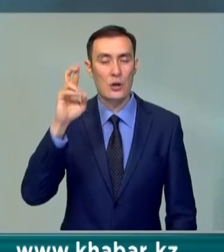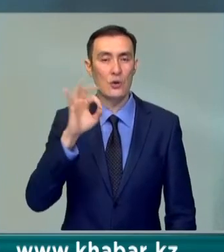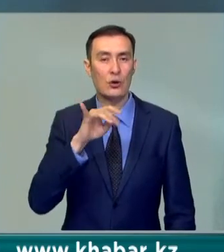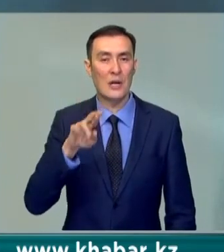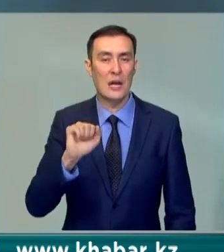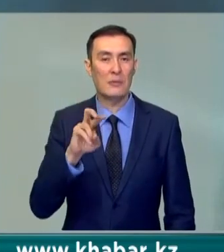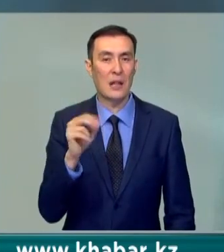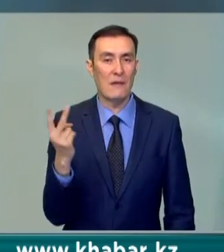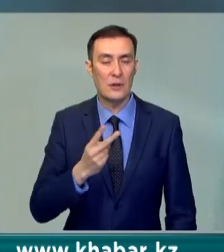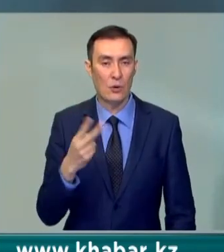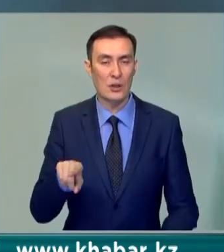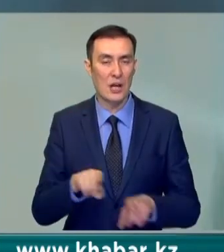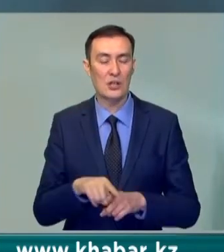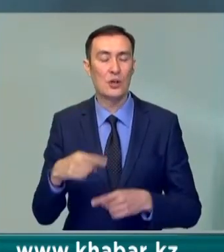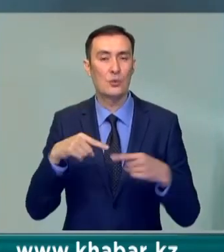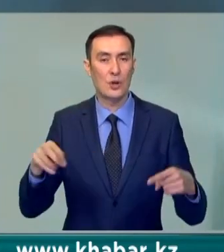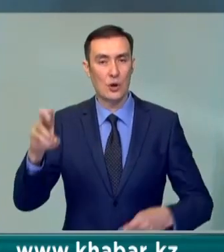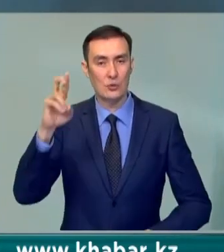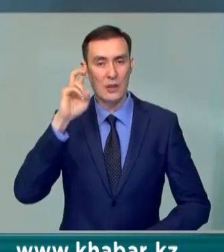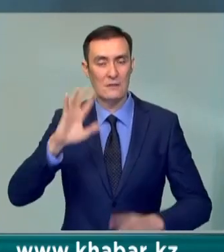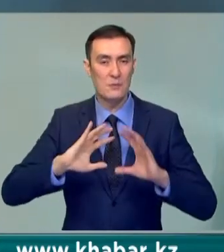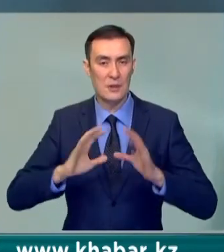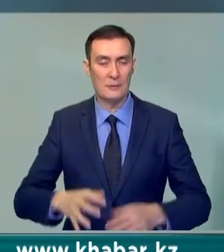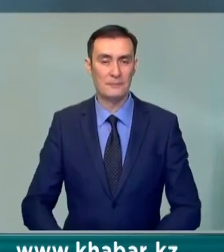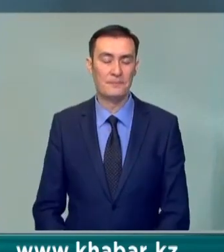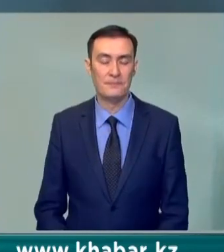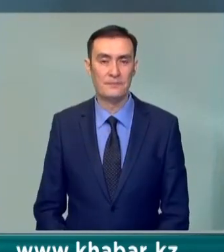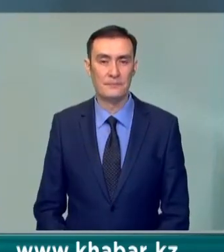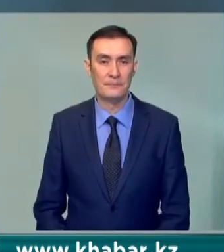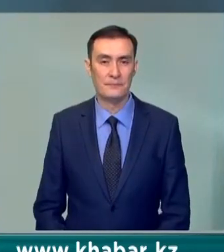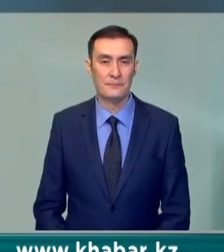Иордании Абдалла II, а также всех стран